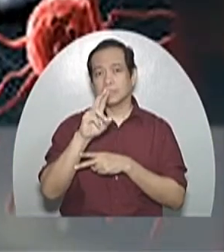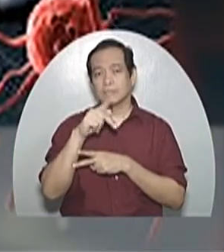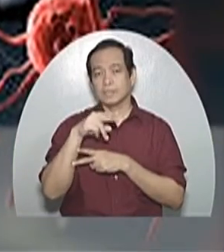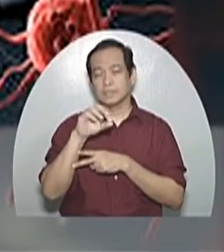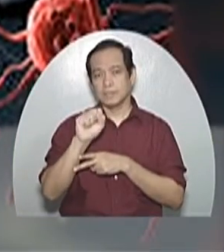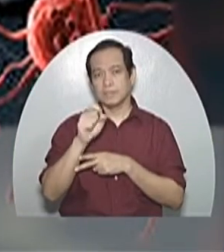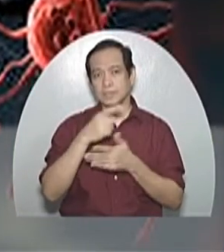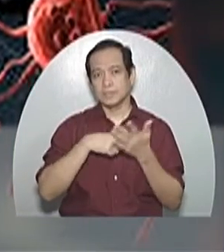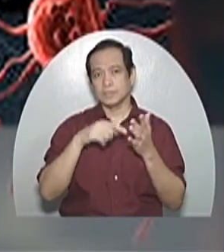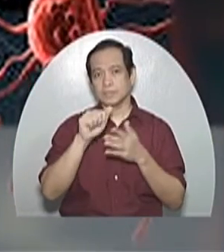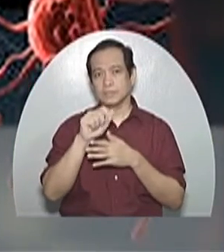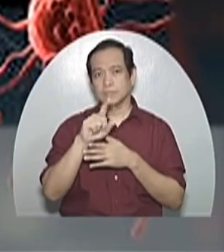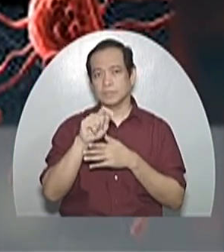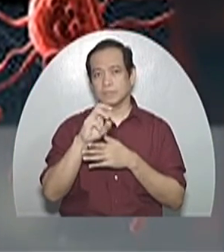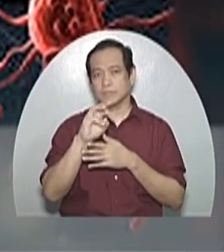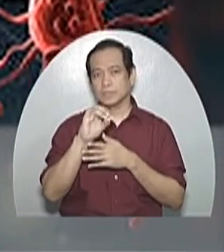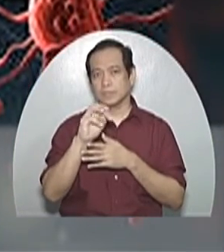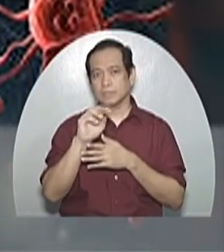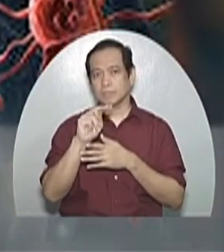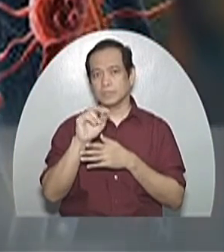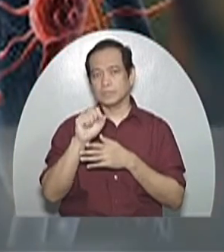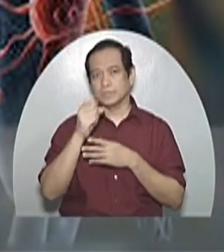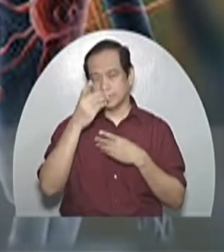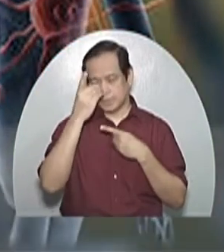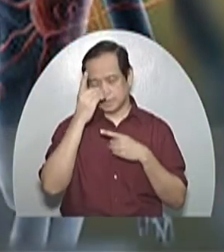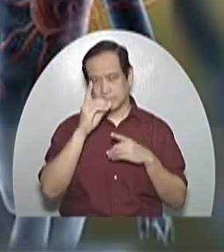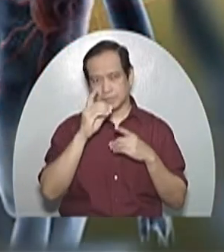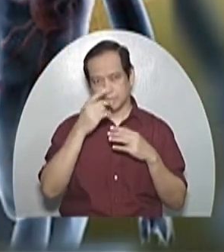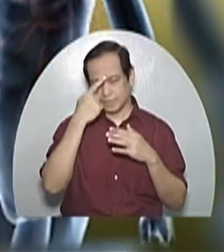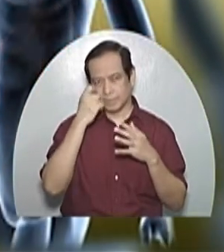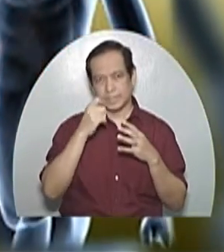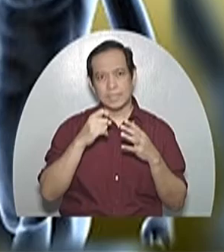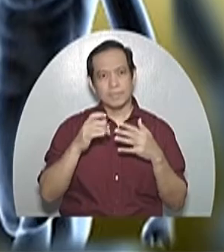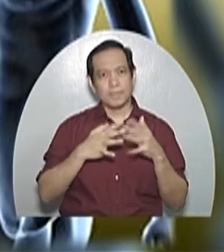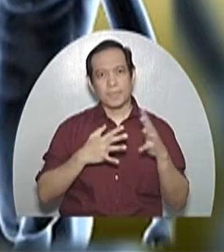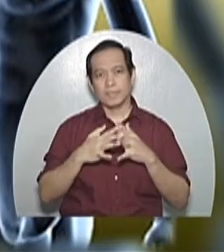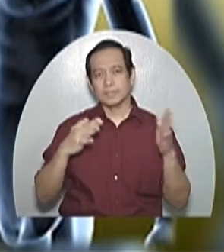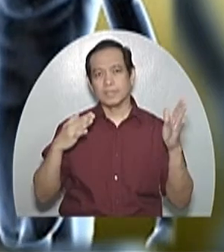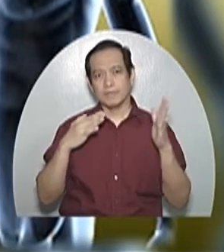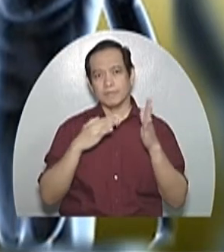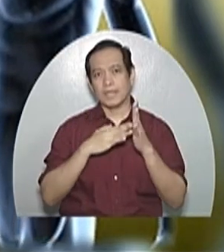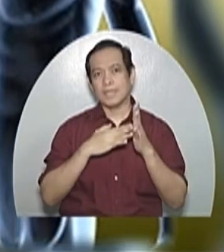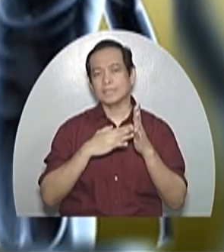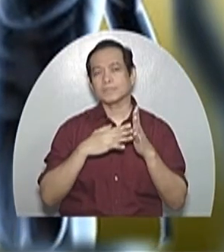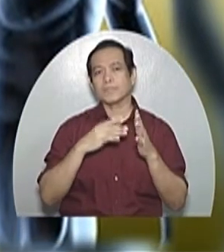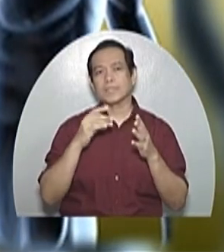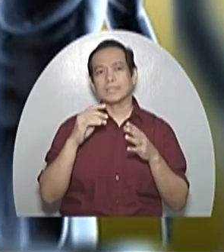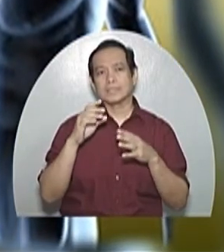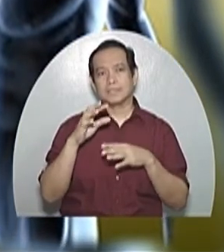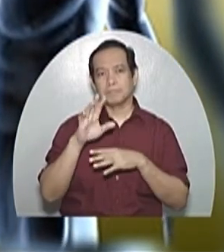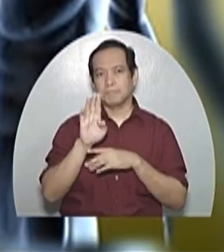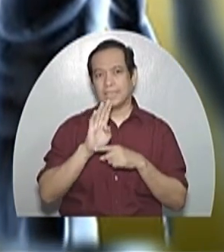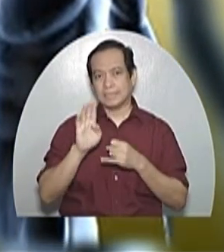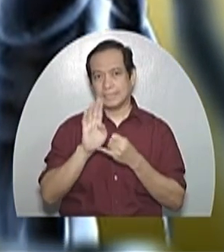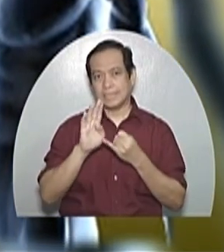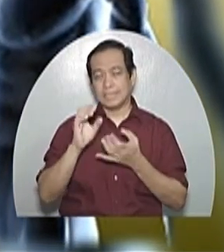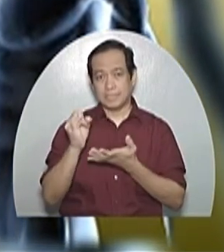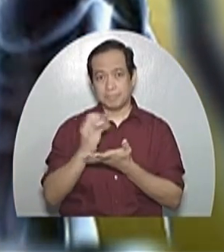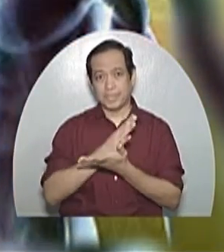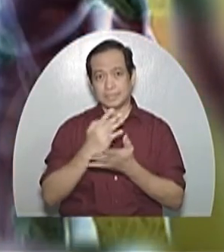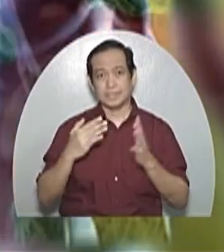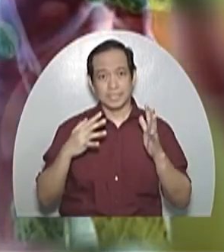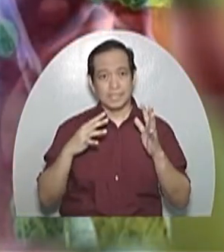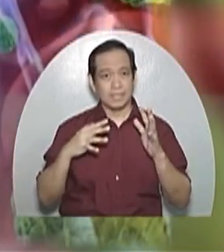itong autoimmune disease dahil sa halip na labanan ng delikatong impeksyon at bakterya na umaatake sa